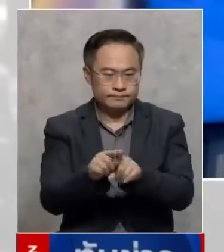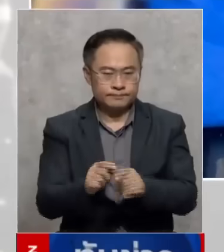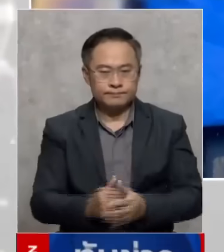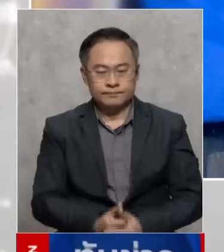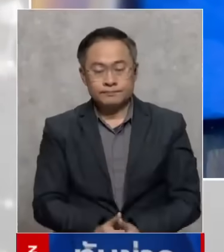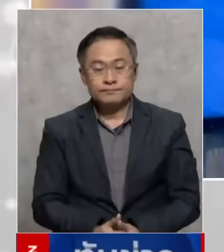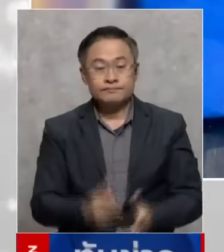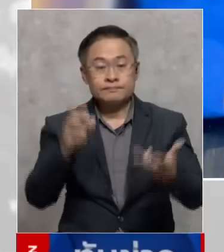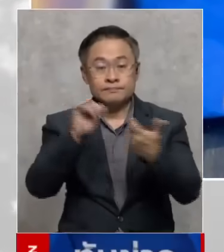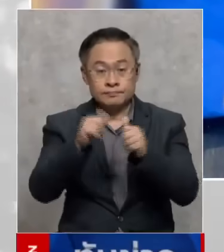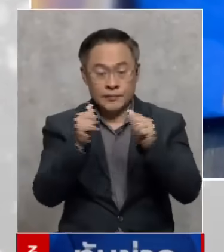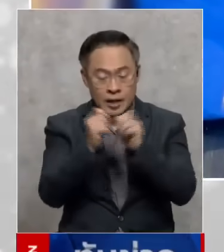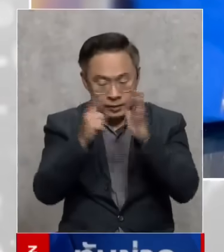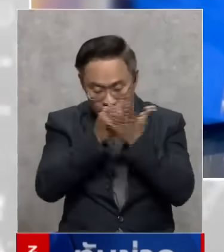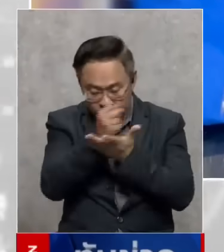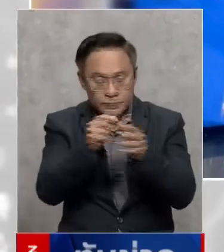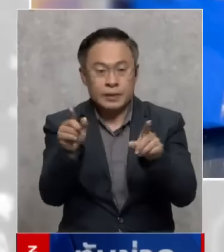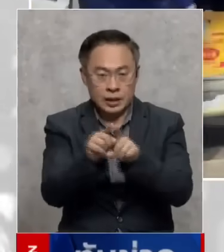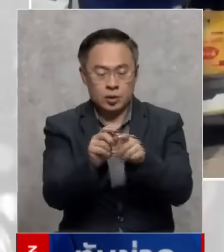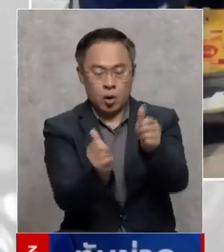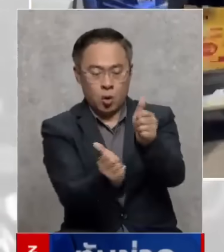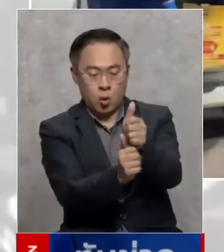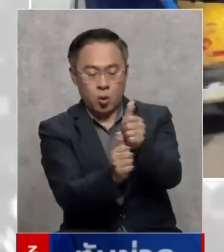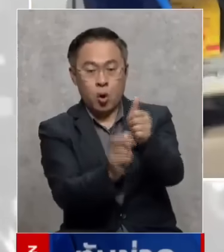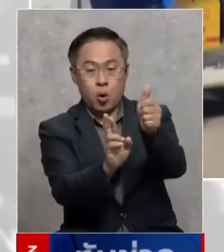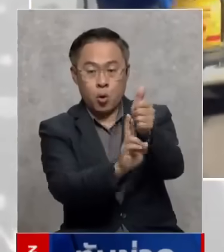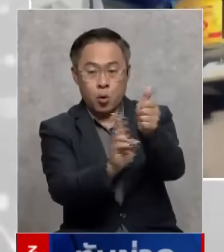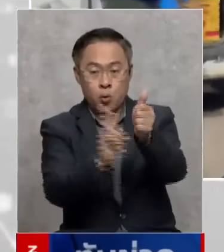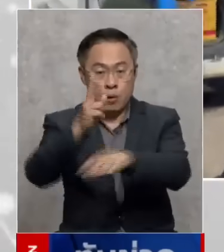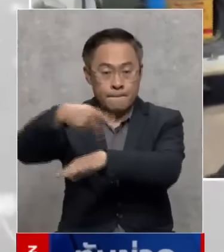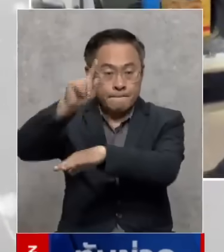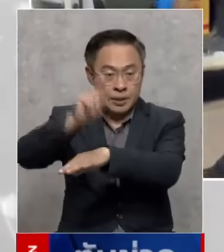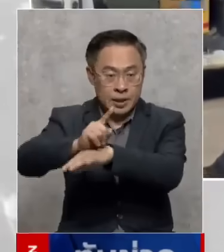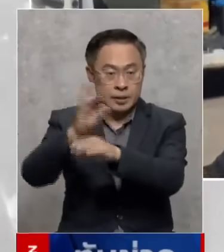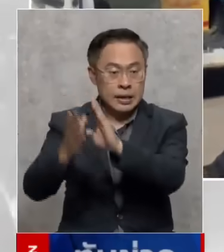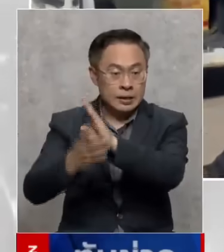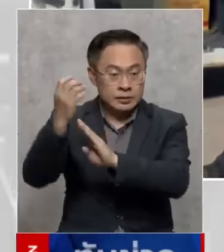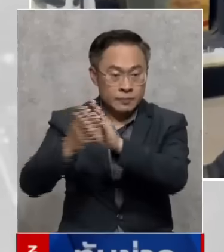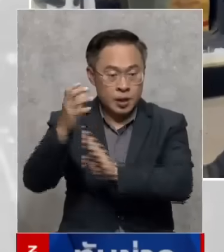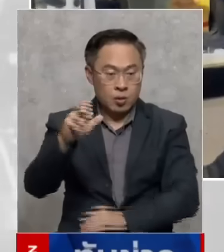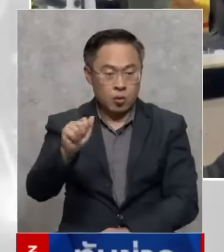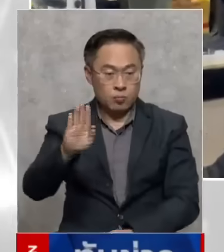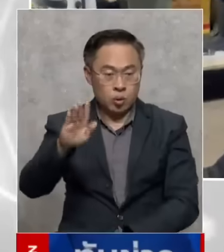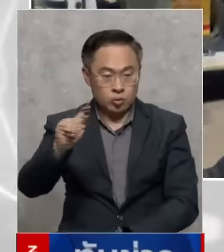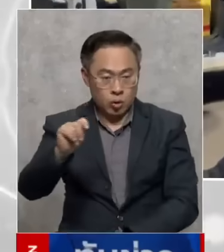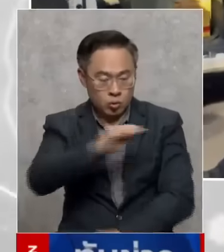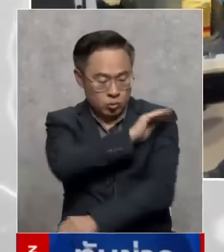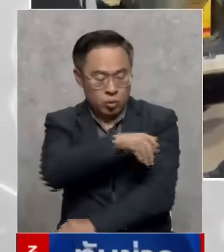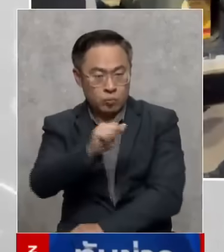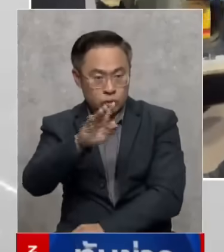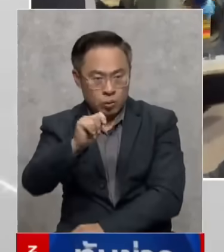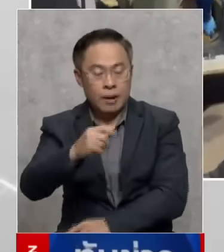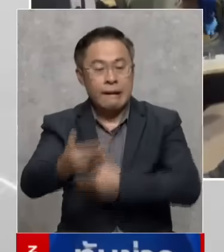กรณีนี้เป็นถึงรองประธานอบตไปค้ายาเสพติดค่ะตำรวจไปจับกุมเนี่ยของกลาง